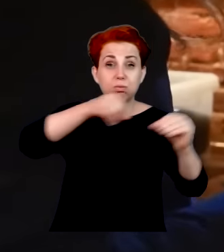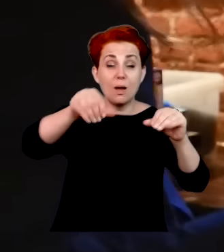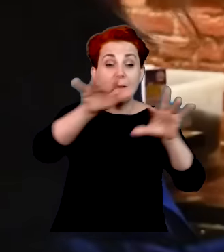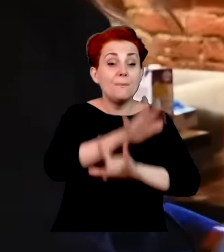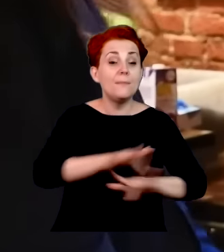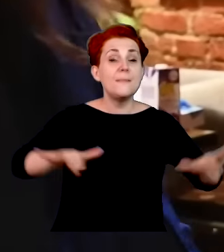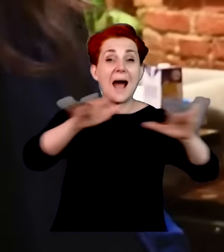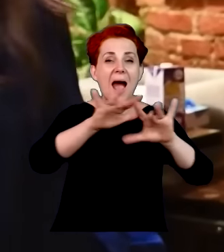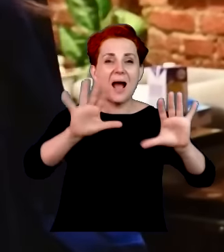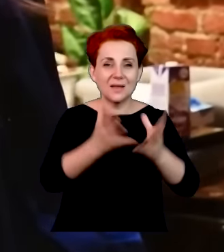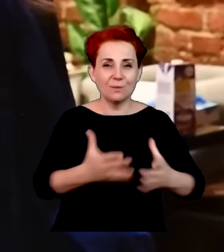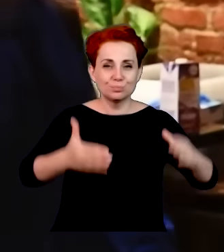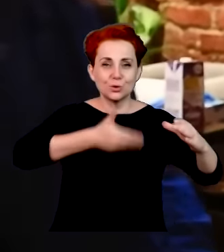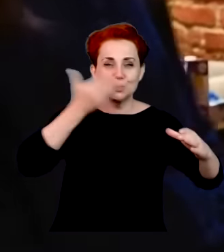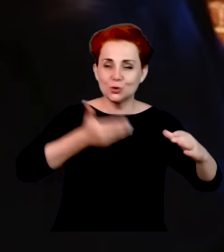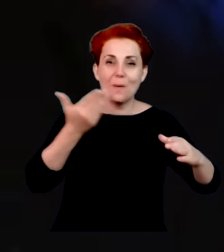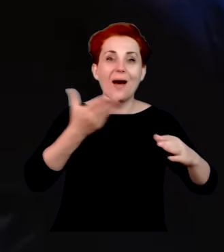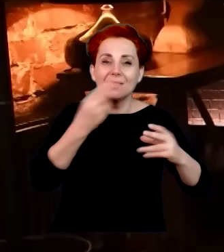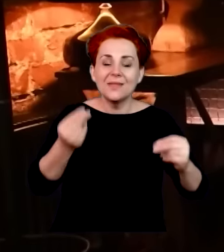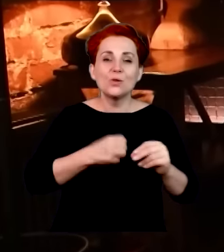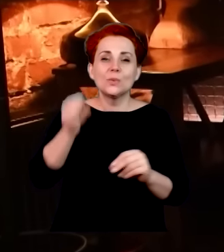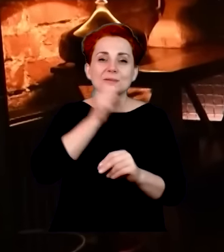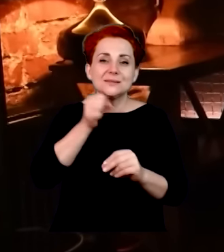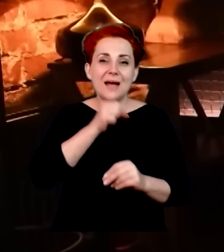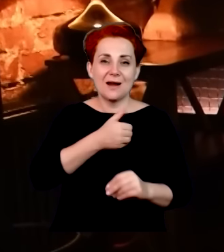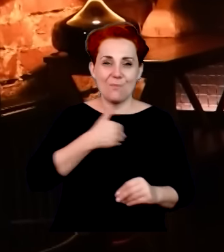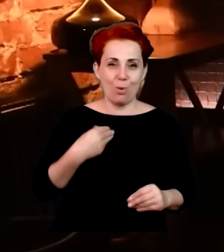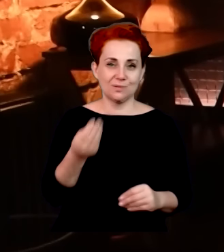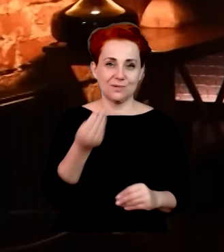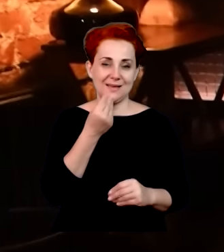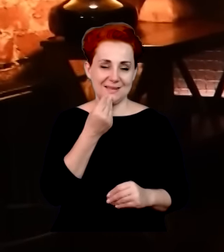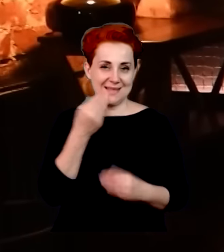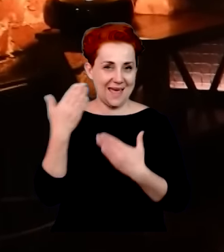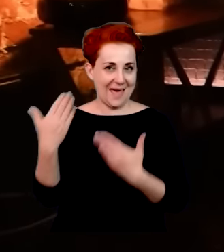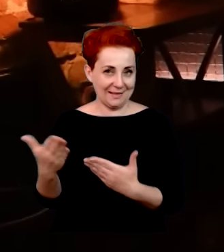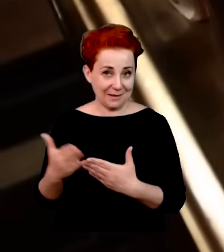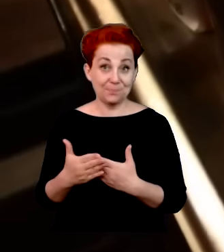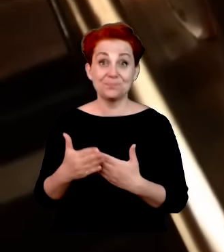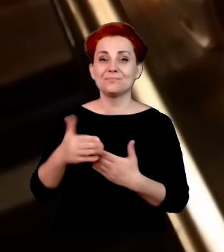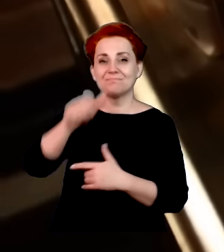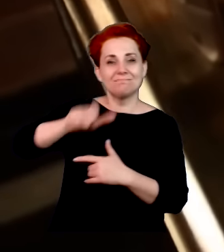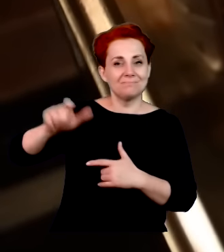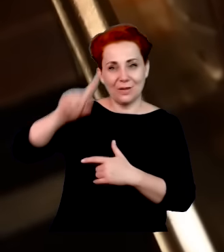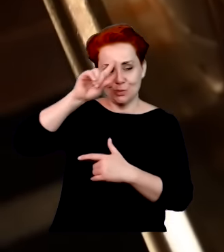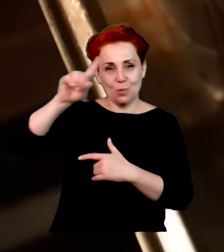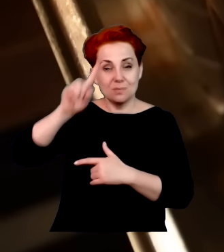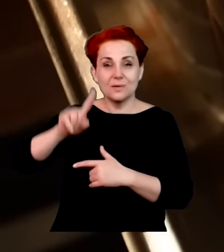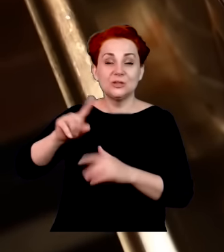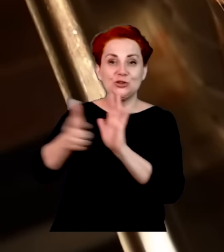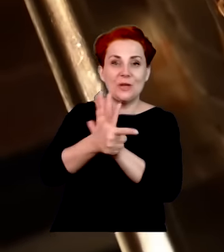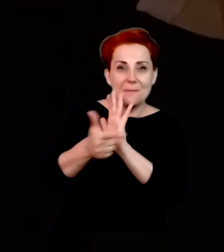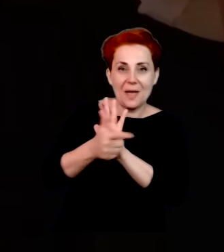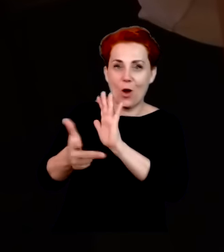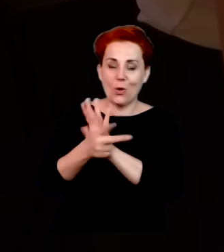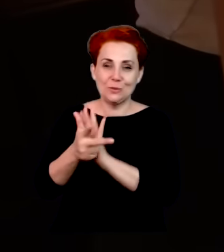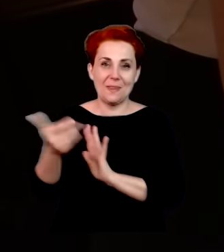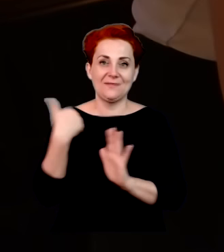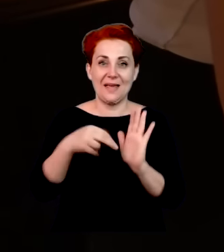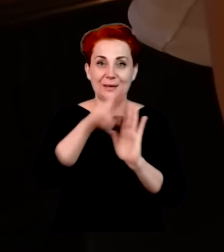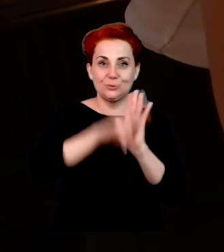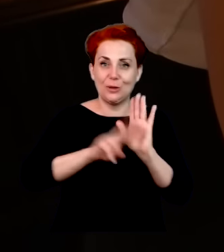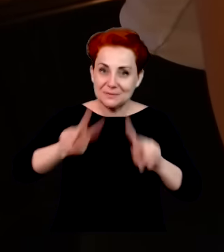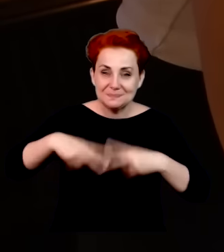kuchni staropolskiej. Studenci z Wrocławia pod okiem naukowców i kucharzy odtworzyli dania według przepisów z XVII i XVIII wieku.